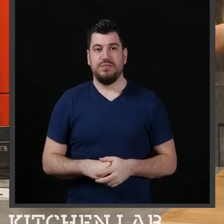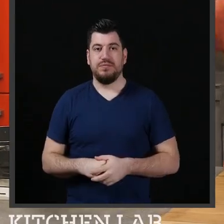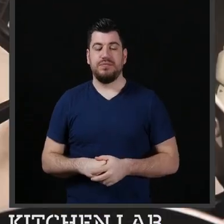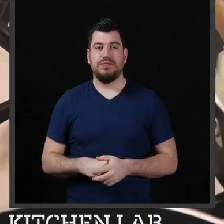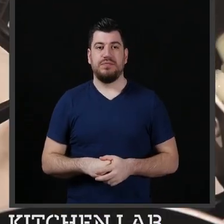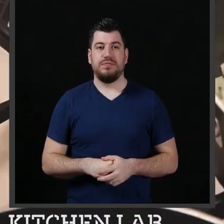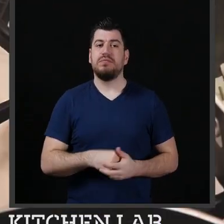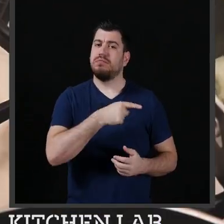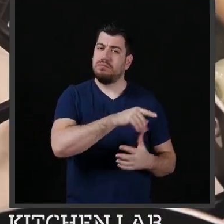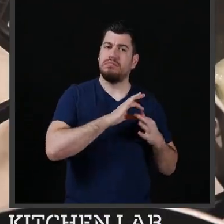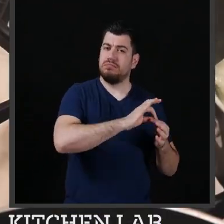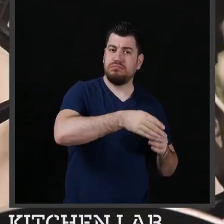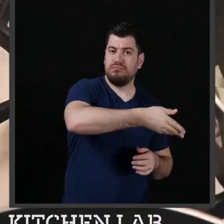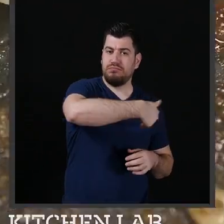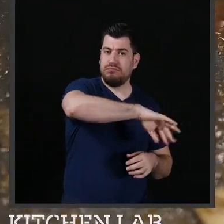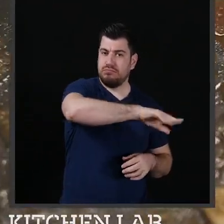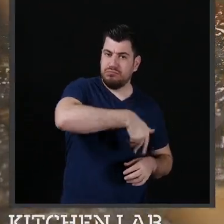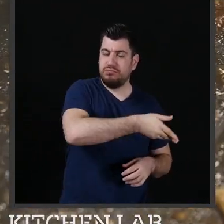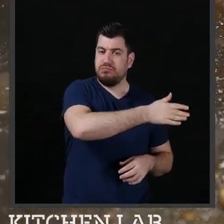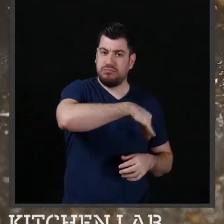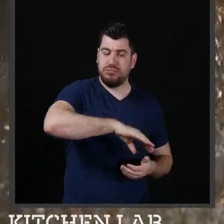και συνεχίζουμε να ανακατεύουμε.